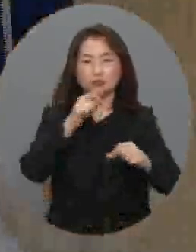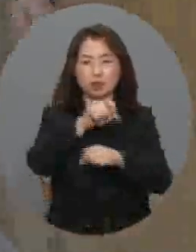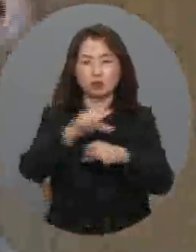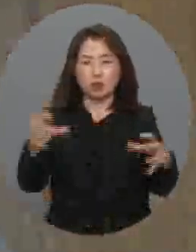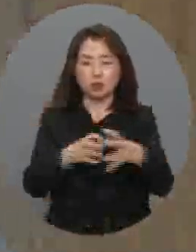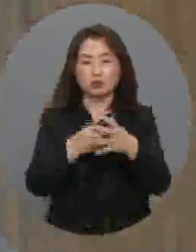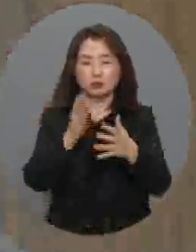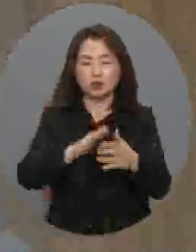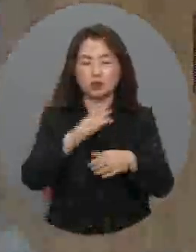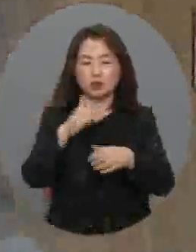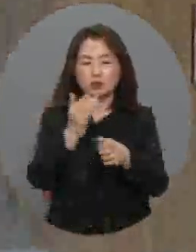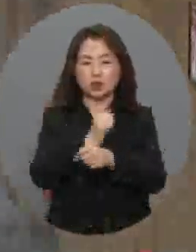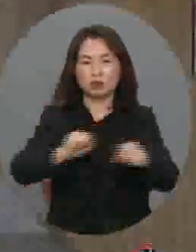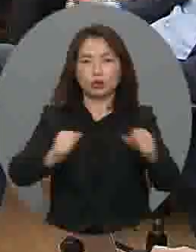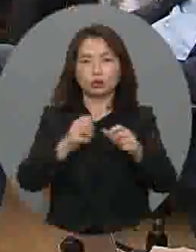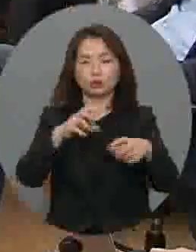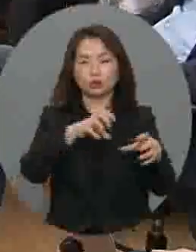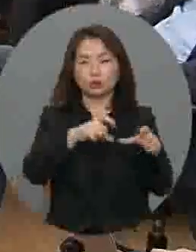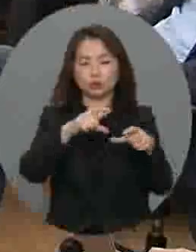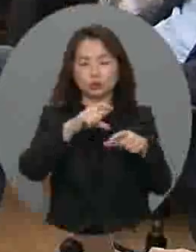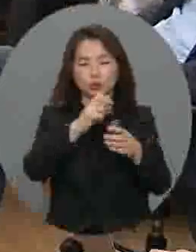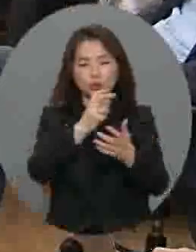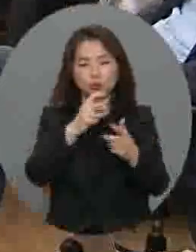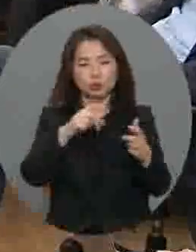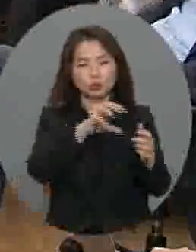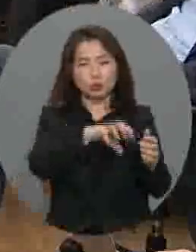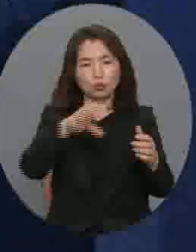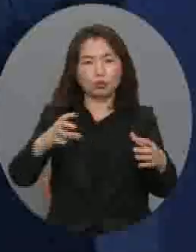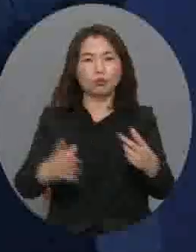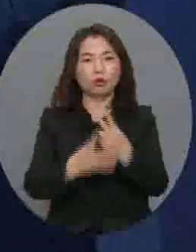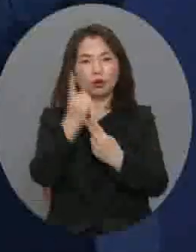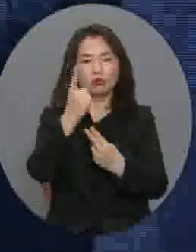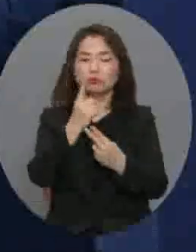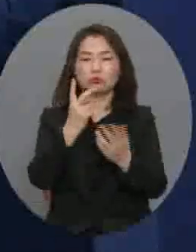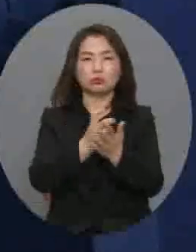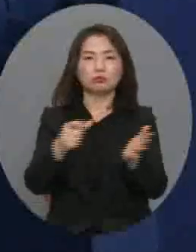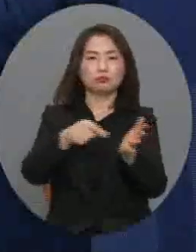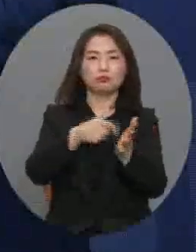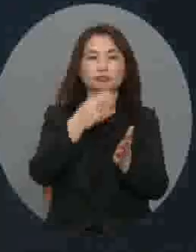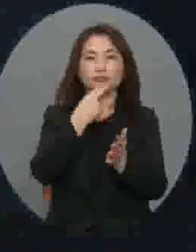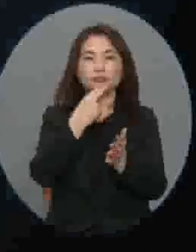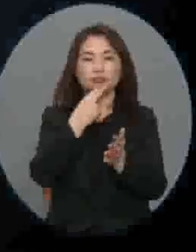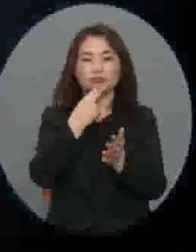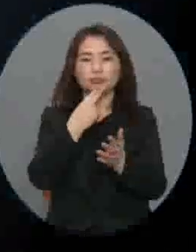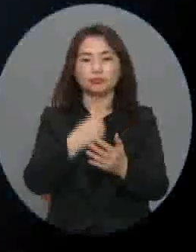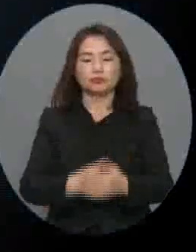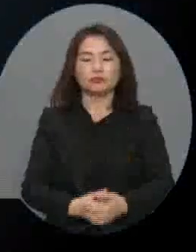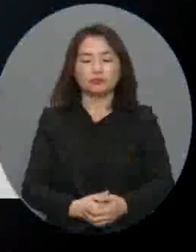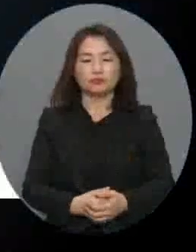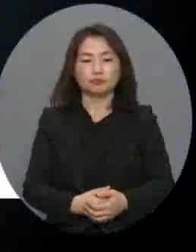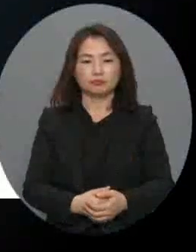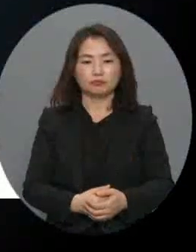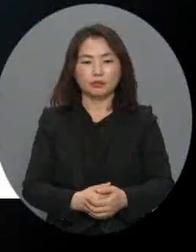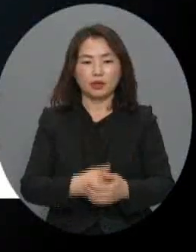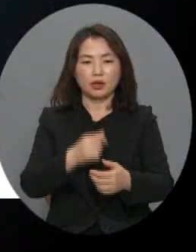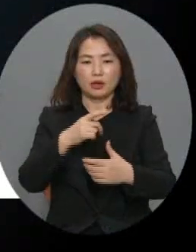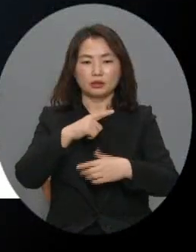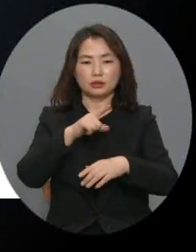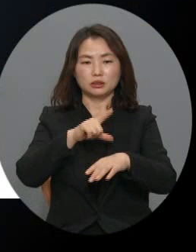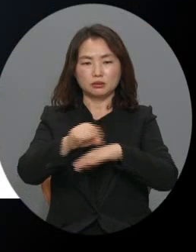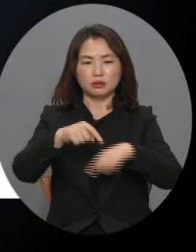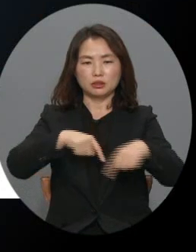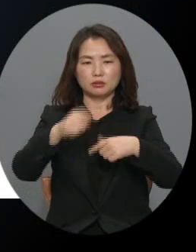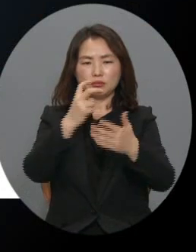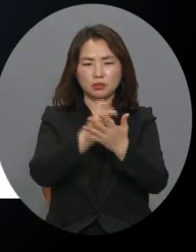통합이지만 광역자치단체 통합은 법적 근거조차 마련돼 있지 않습니다. 현재는 지방자치법을